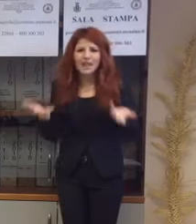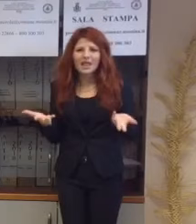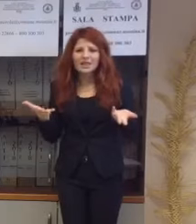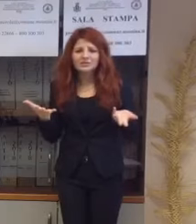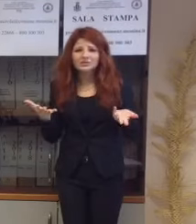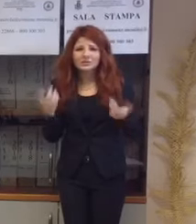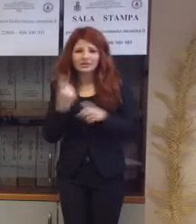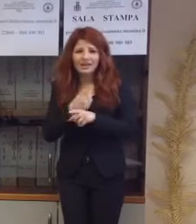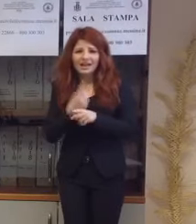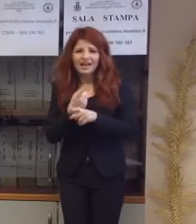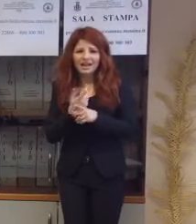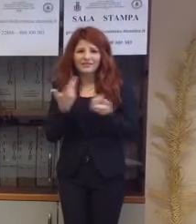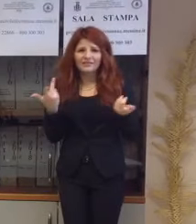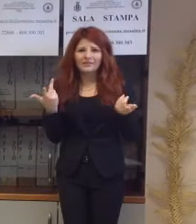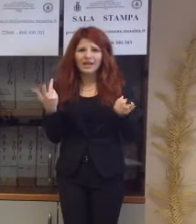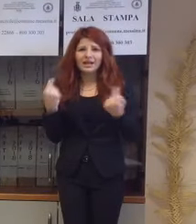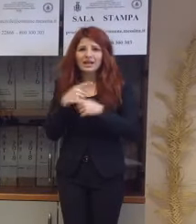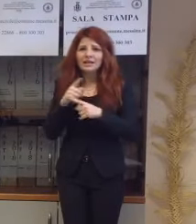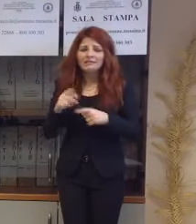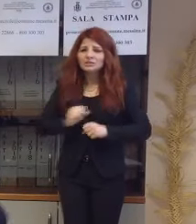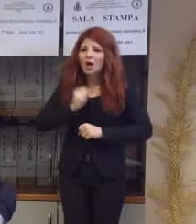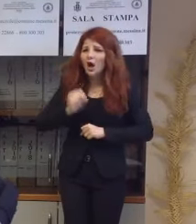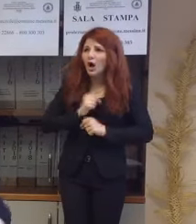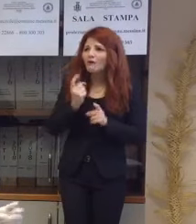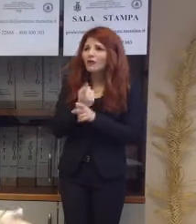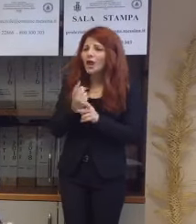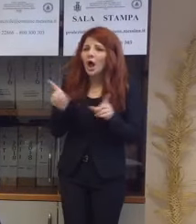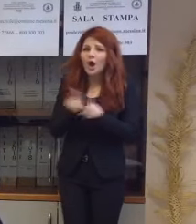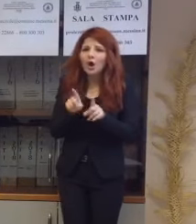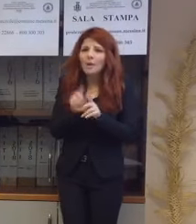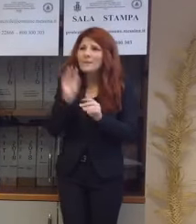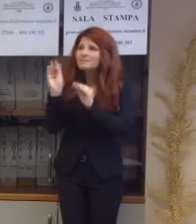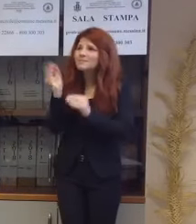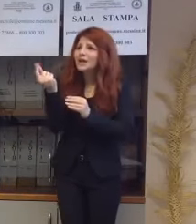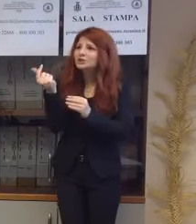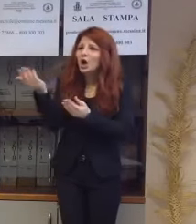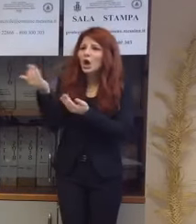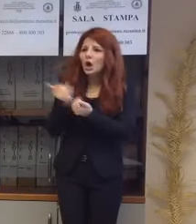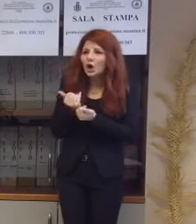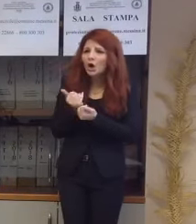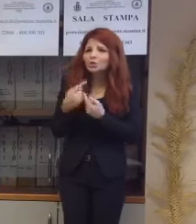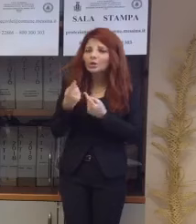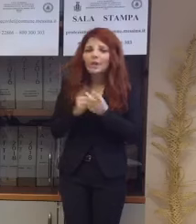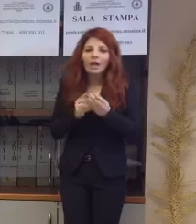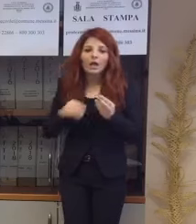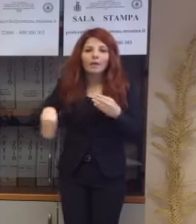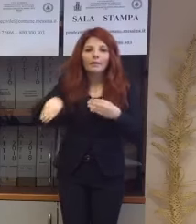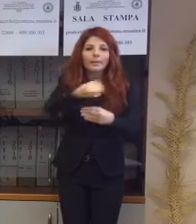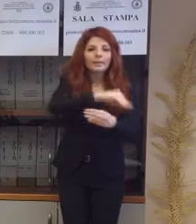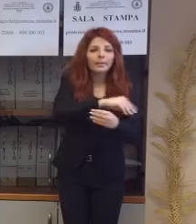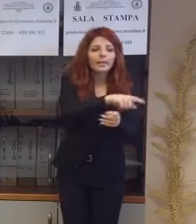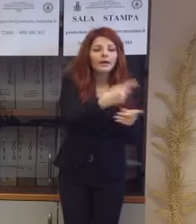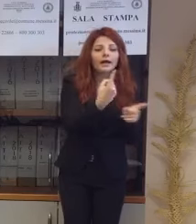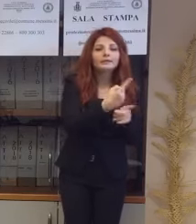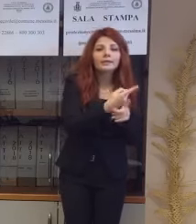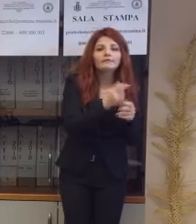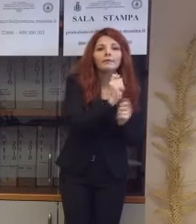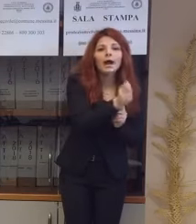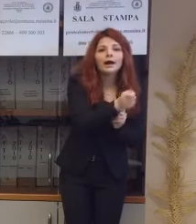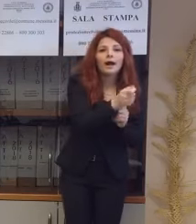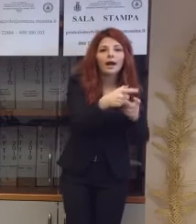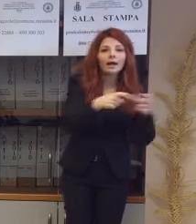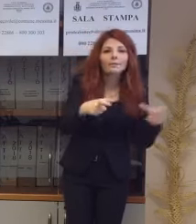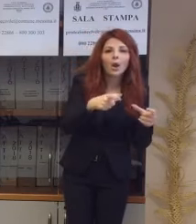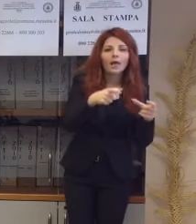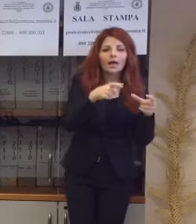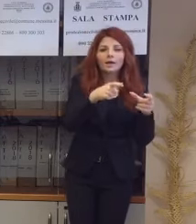collo per avere qualche euro e dall'altro lato ce li fregate con il pagamento di utenze, con il pagamento dei fitti